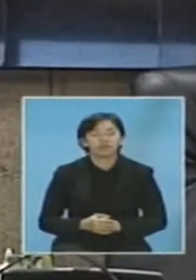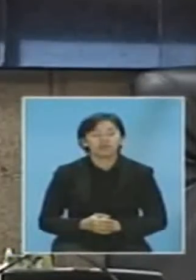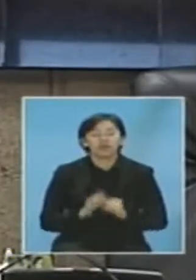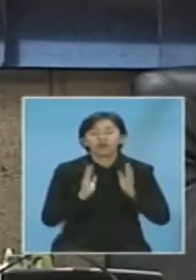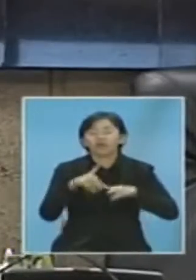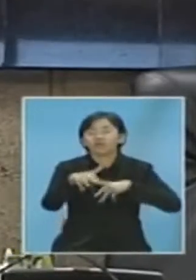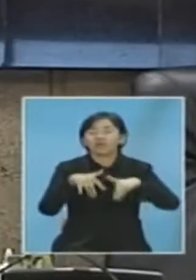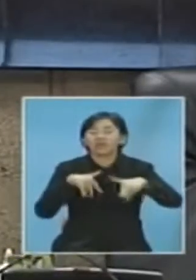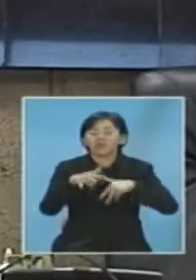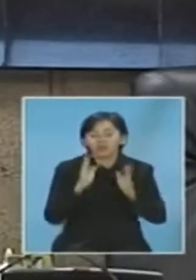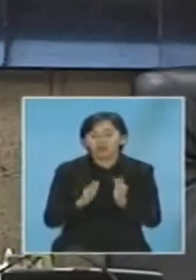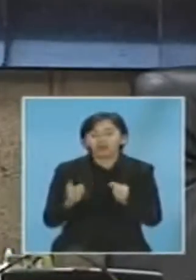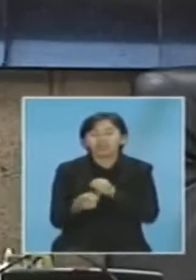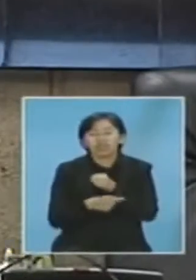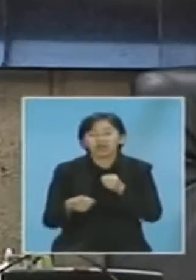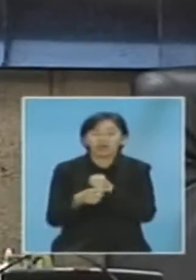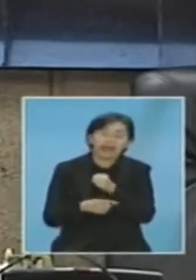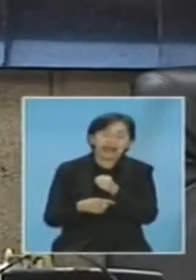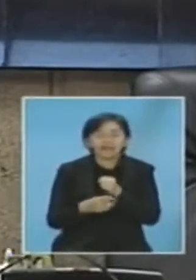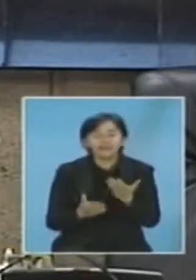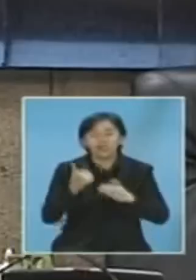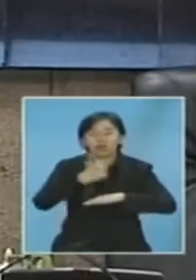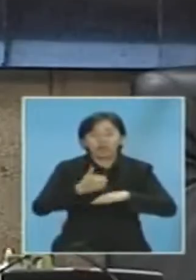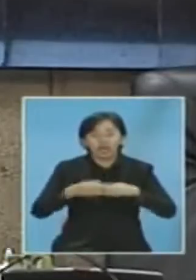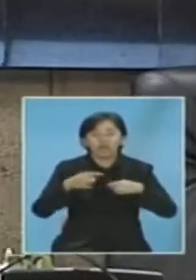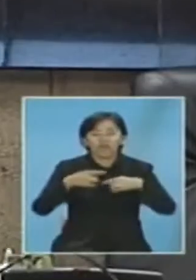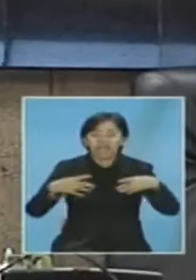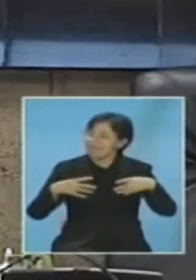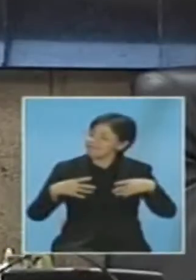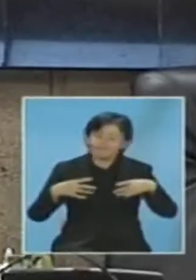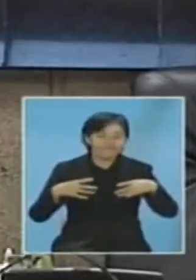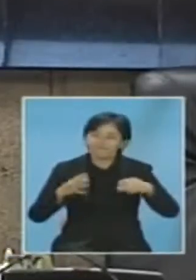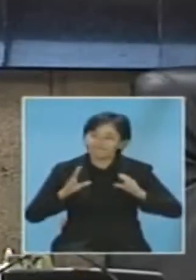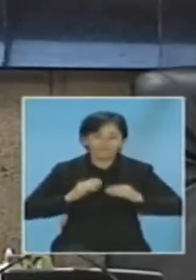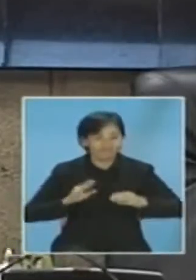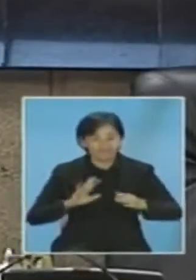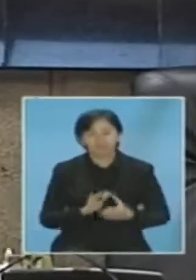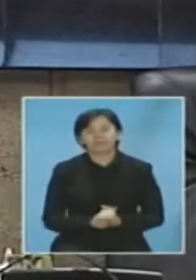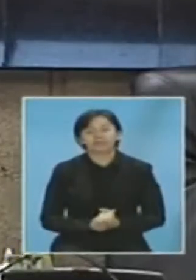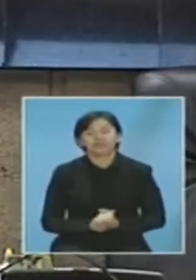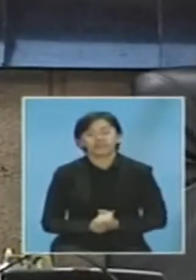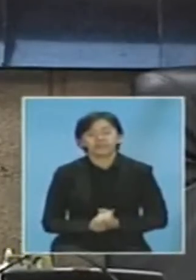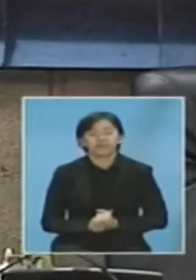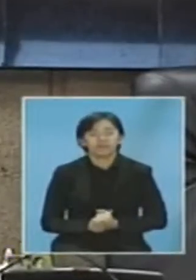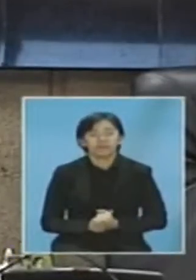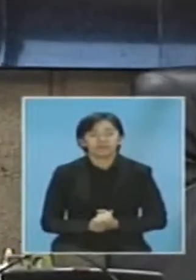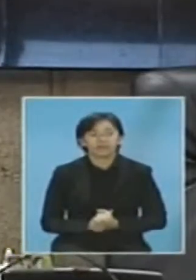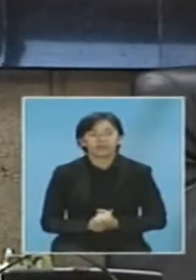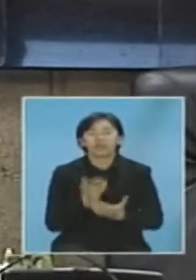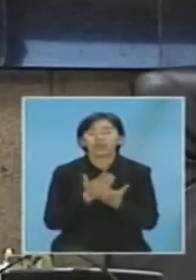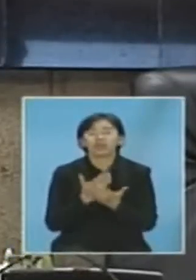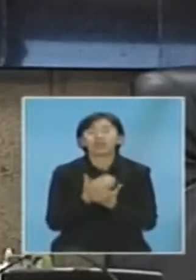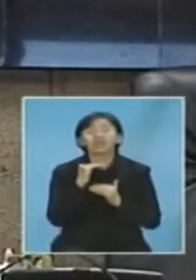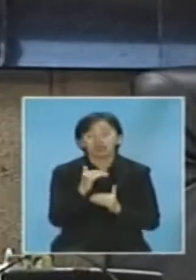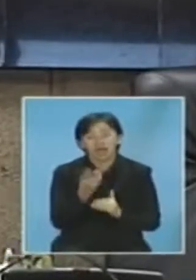ชาชนแล้วก็จากชาวนาแล้วก็รวมถึงหัวหน้าพรรคฝ่ายค้านด้วยเช่นกันนะคะและมีการจำกัดวงเงินรับจ